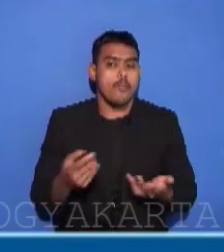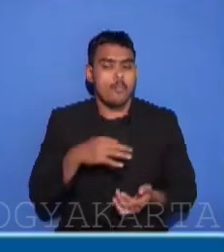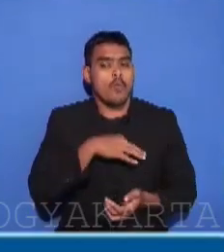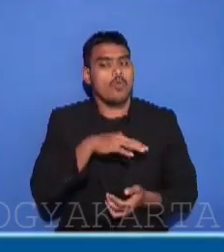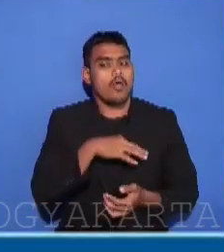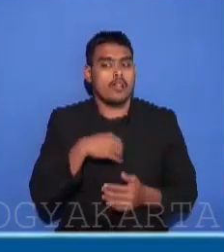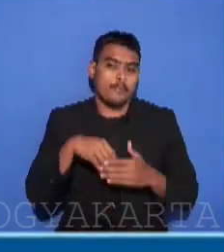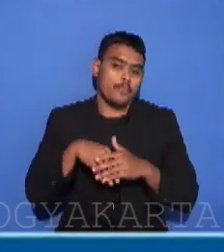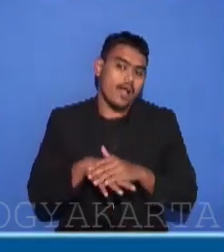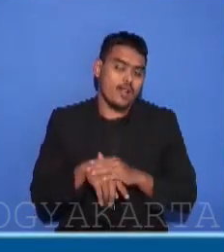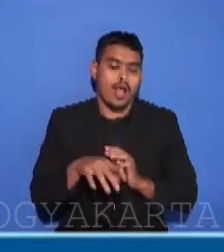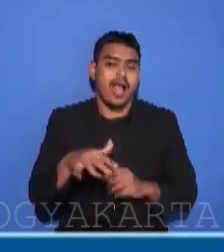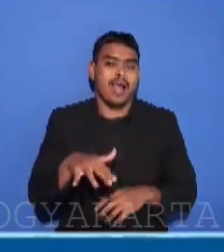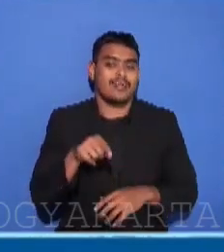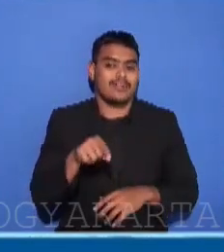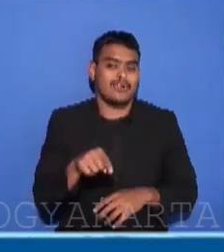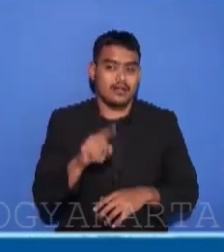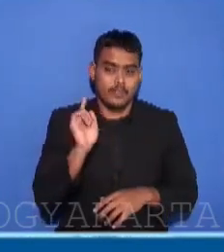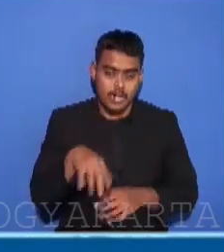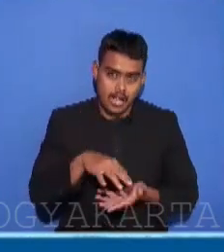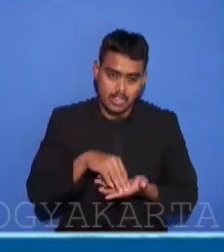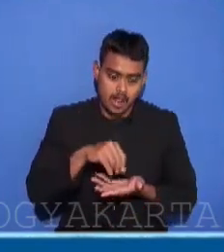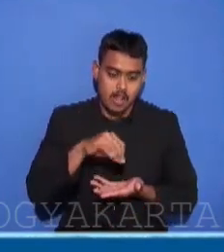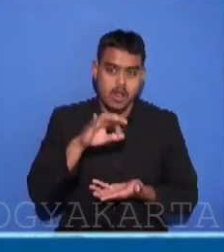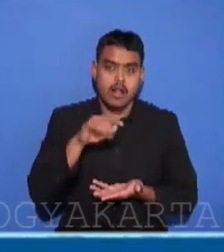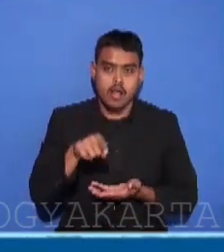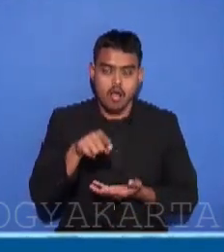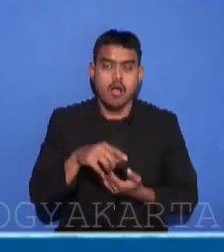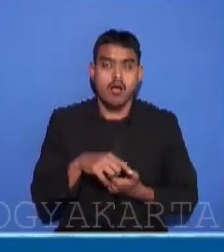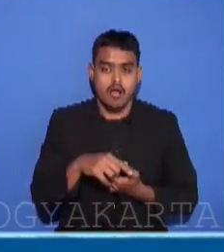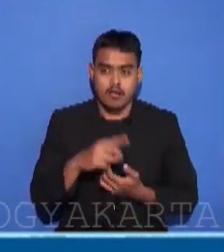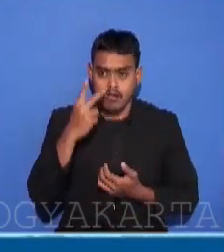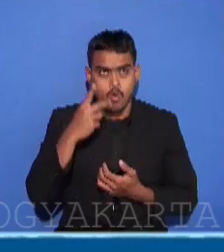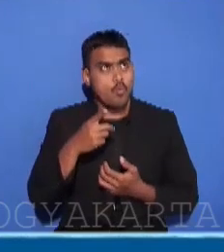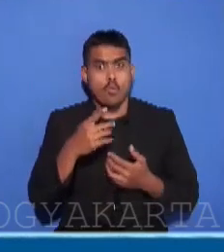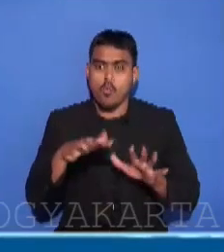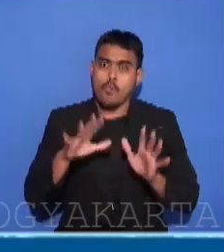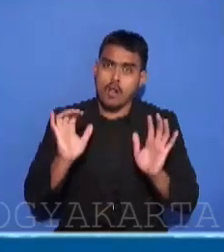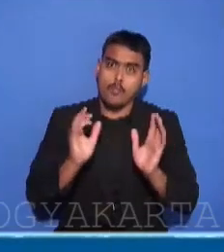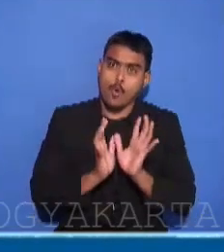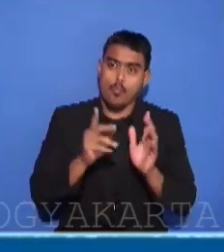nyimpen sumbering Toyo ing sang Peteng City mboten namung meniko Roni pun ingkang dualas